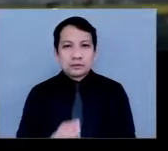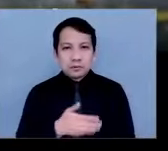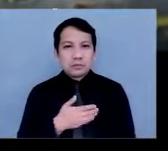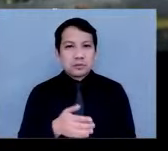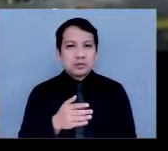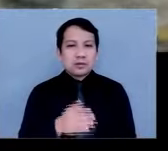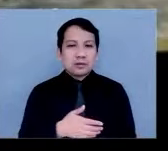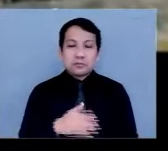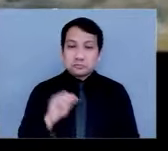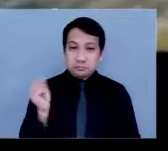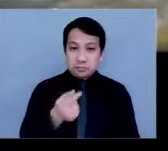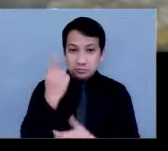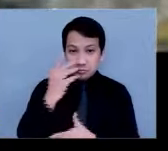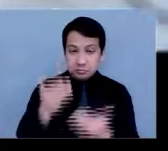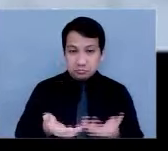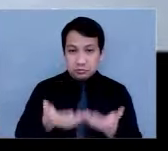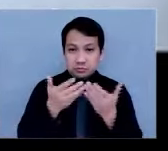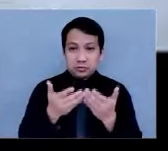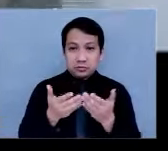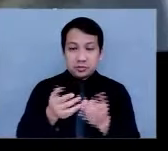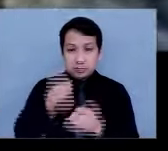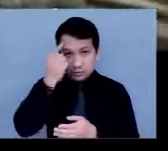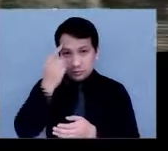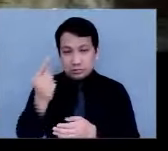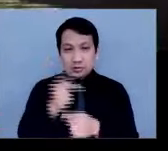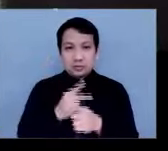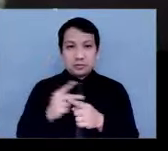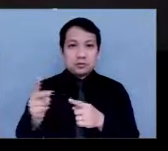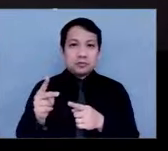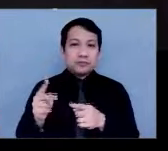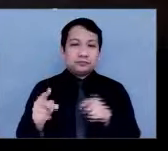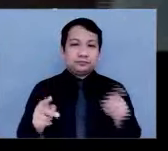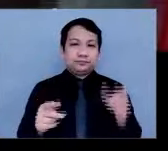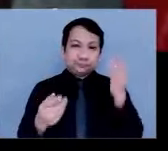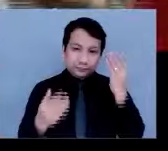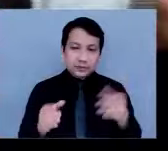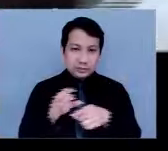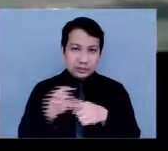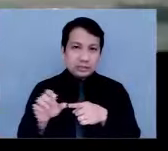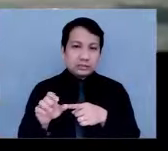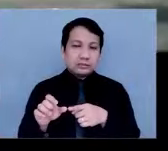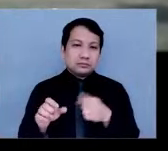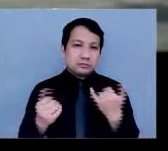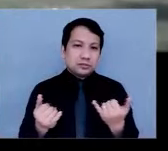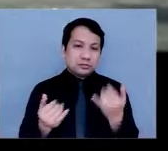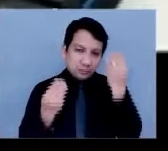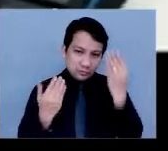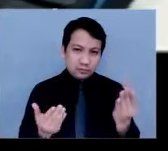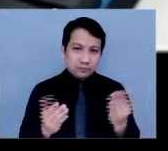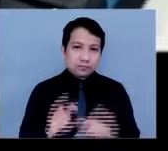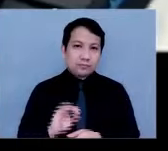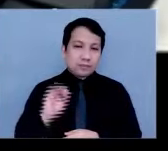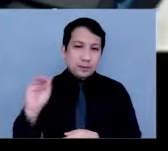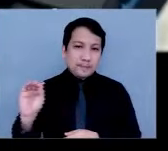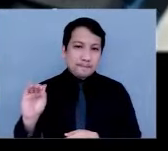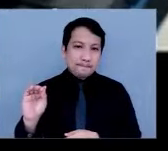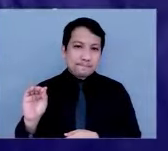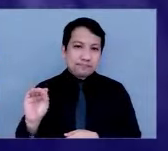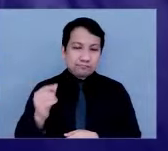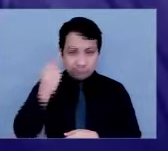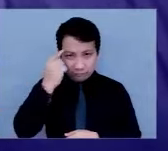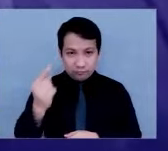On the rise na talaga ang solo career ni SB19 member Josh Colin. This time, magkakaroon siya ng solo